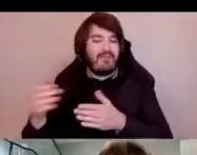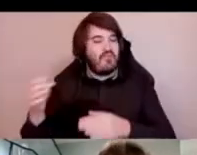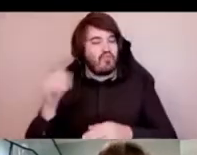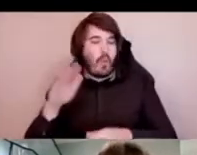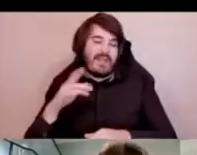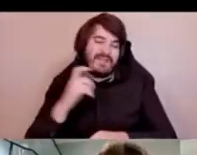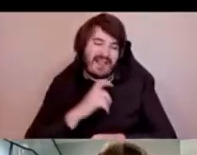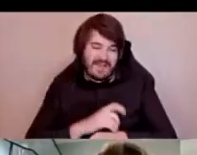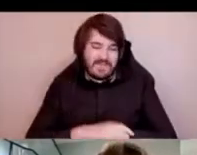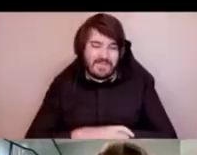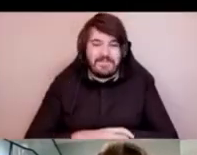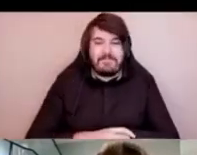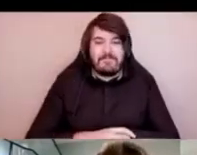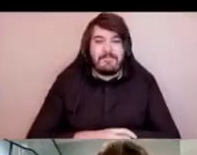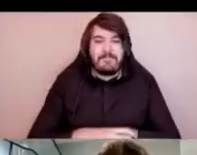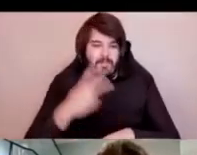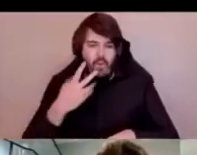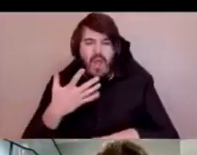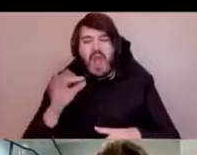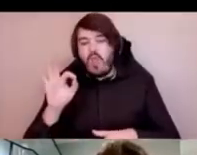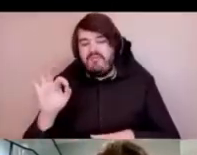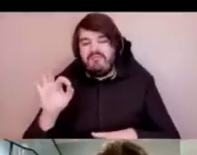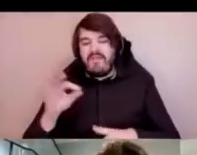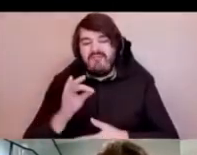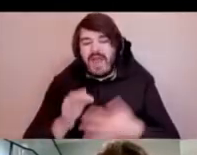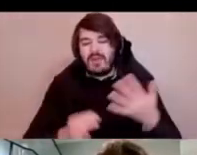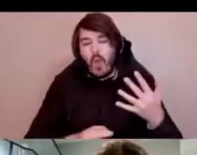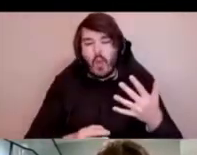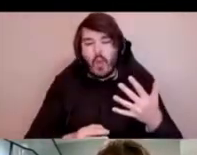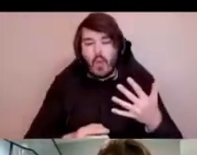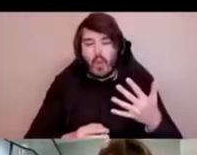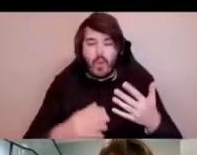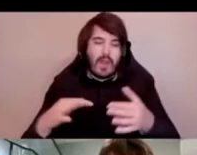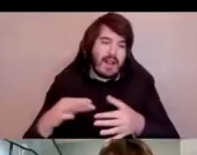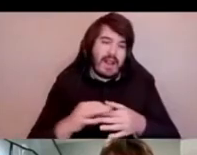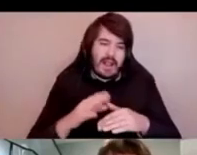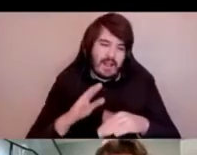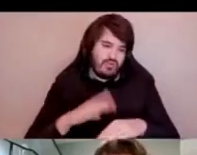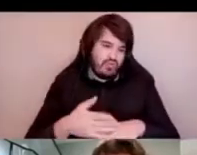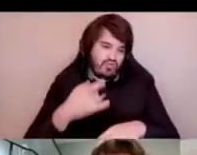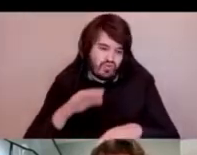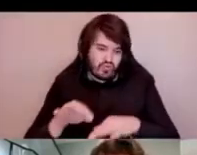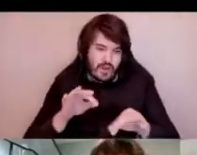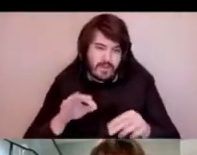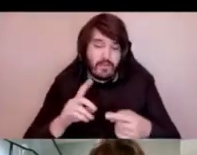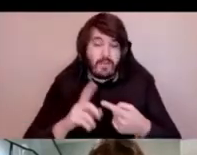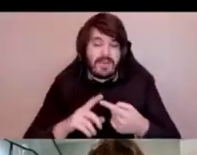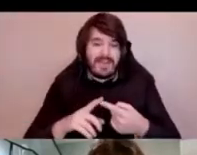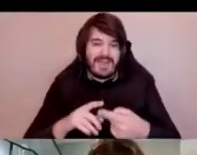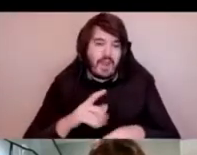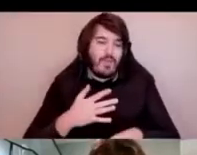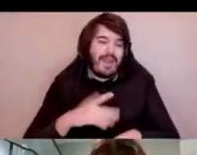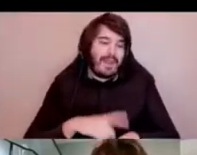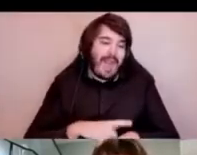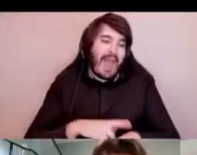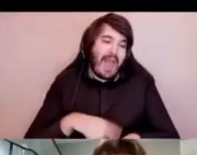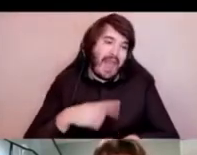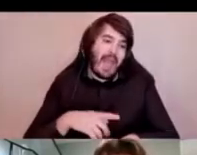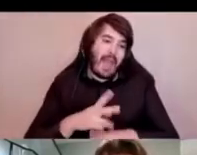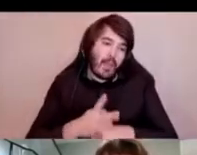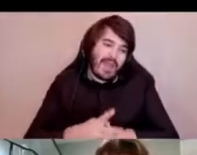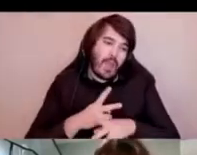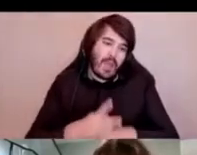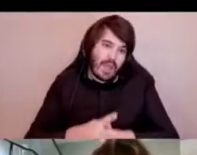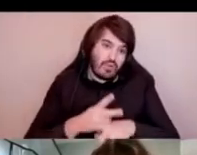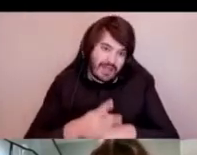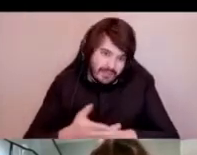voir les 9 facteurs dans les moments qui suivent. Le premier, c'est le temps d'entretien.